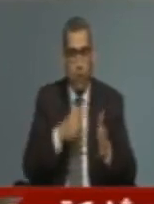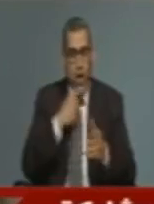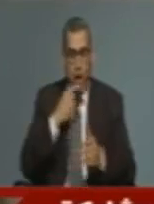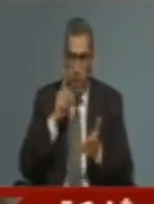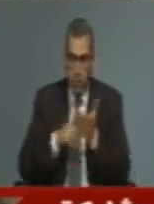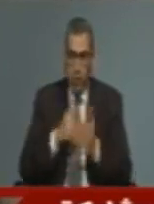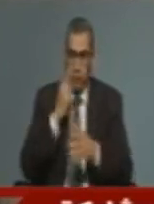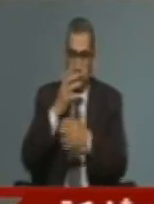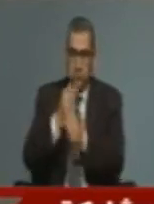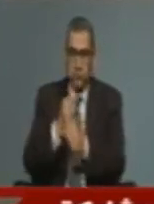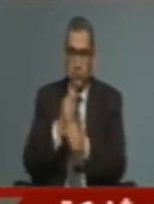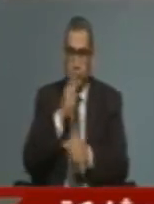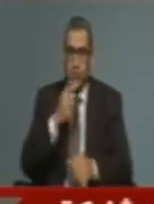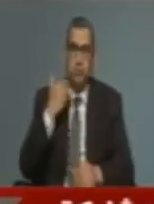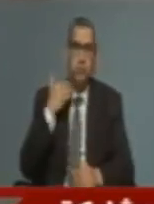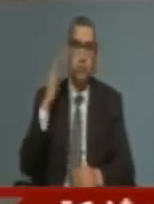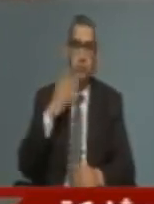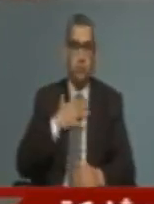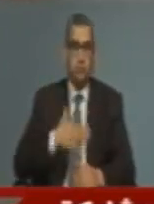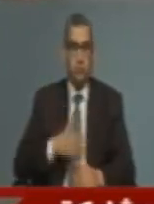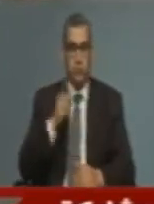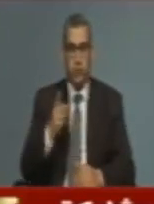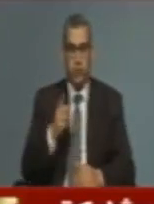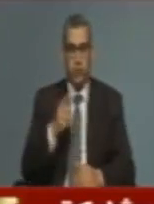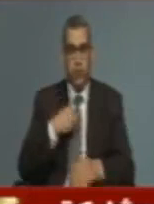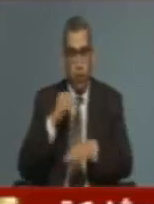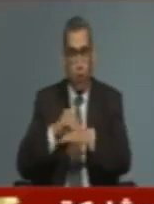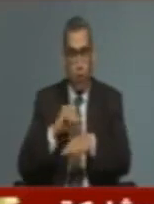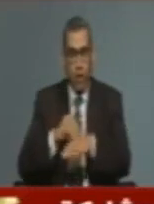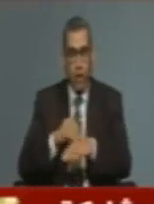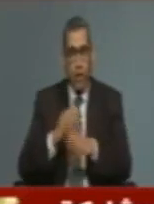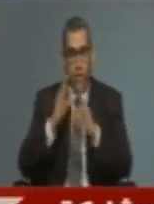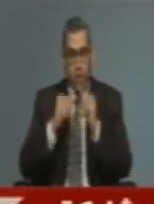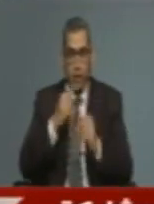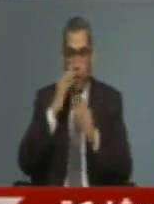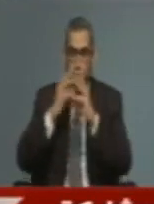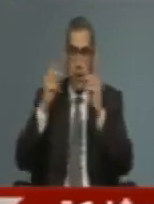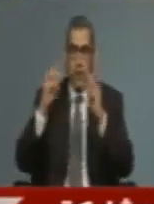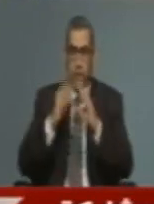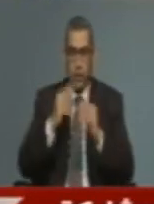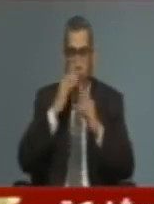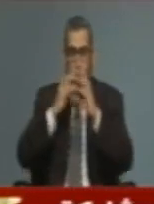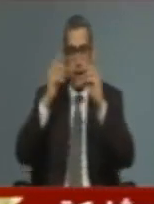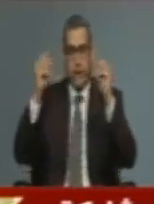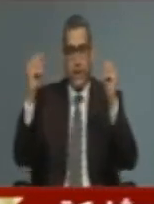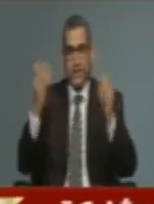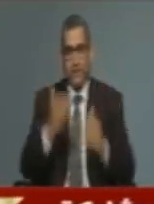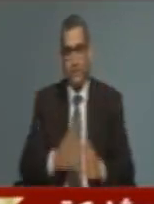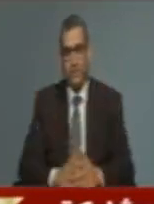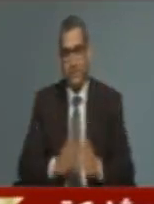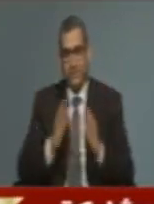وتملي مشرفاني، امال ليه بقولك يا مصر وحشاني يا مصر وحشاني. شكرا.